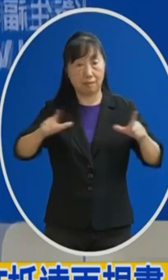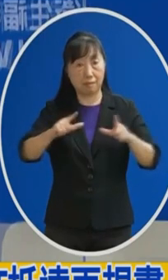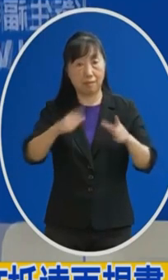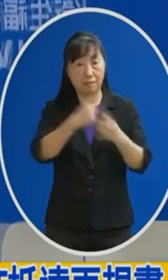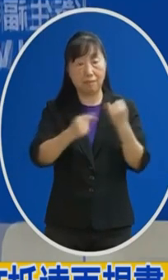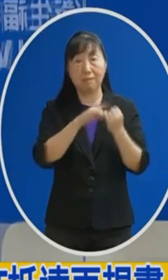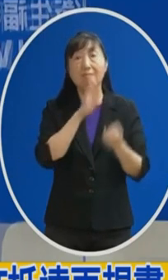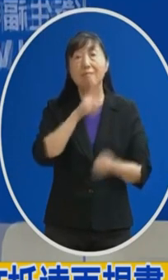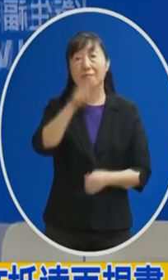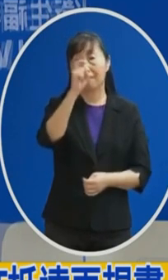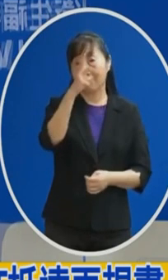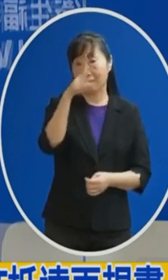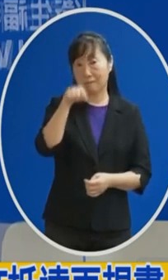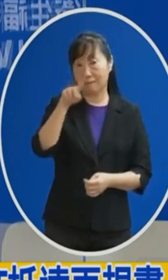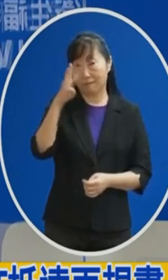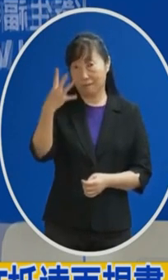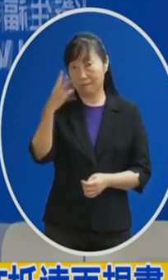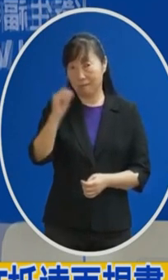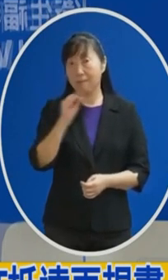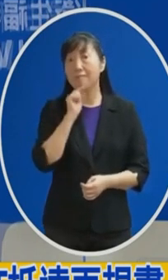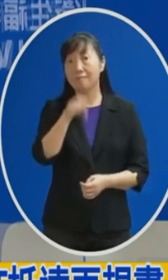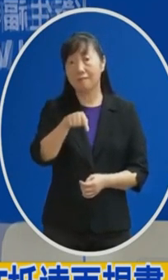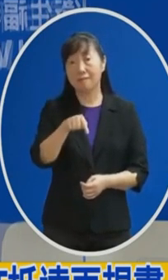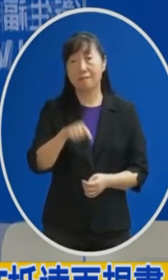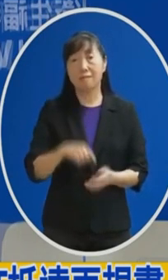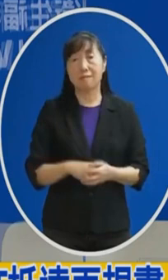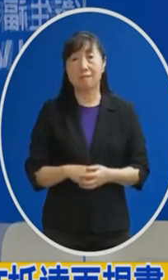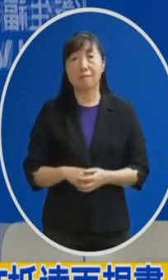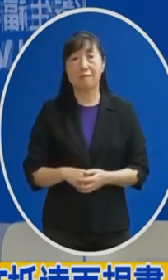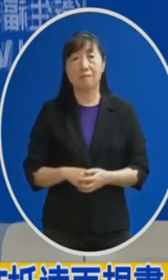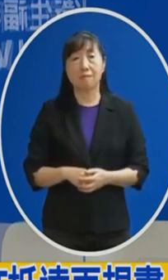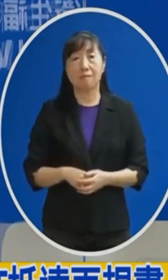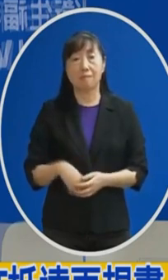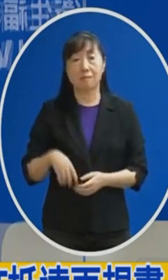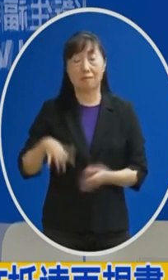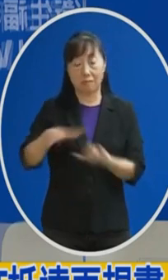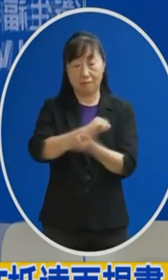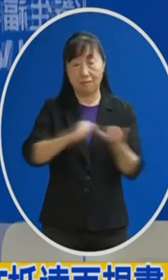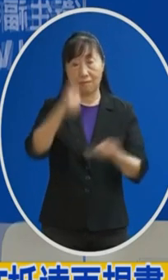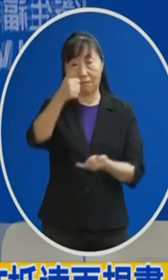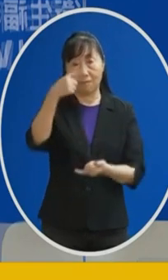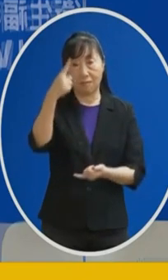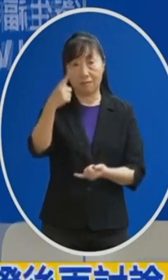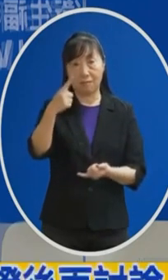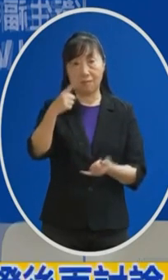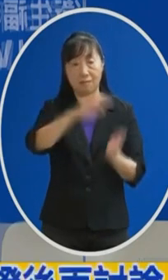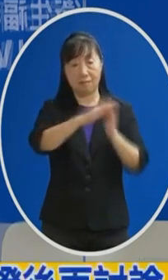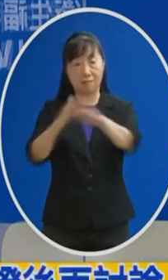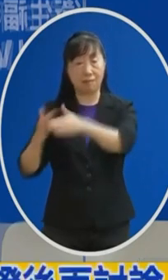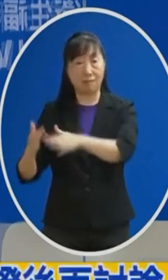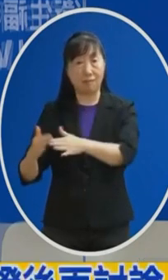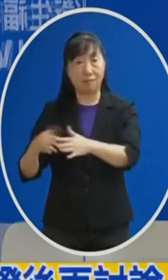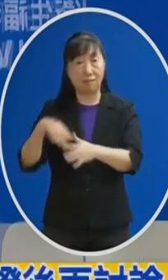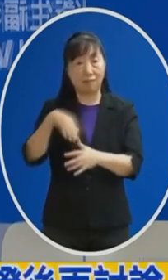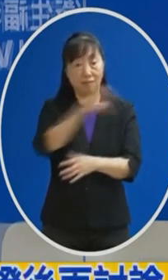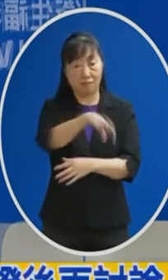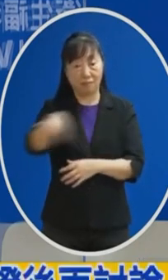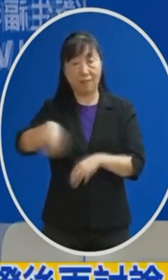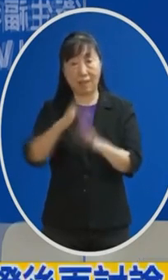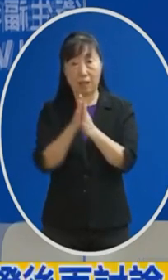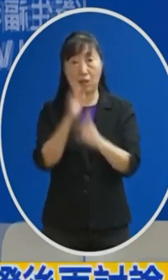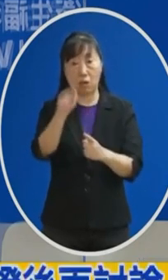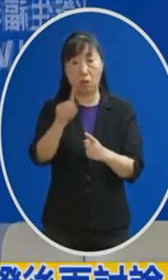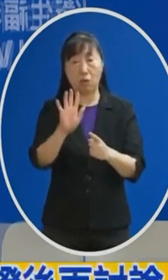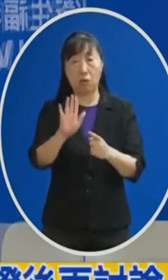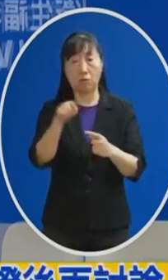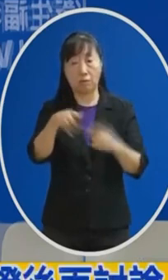到12.4万件哈。那全台湾有51家的指定检验机构有这个高通量的 PCR 的